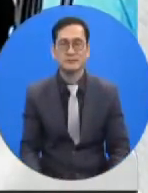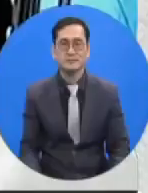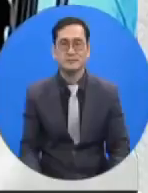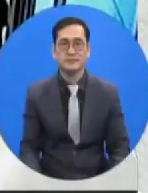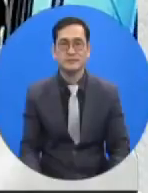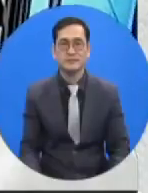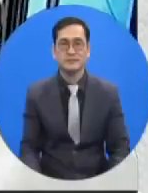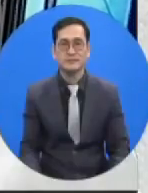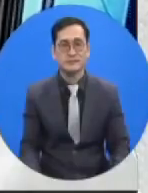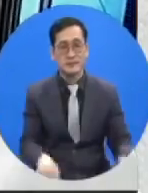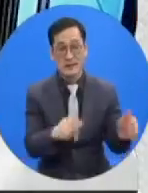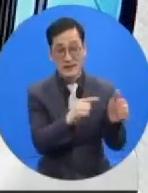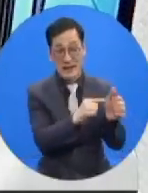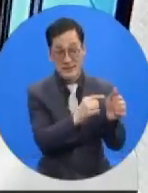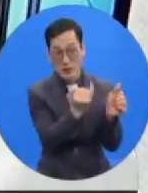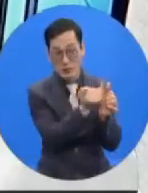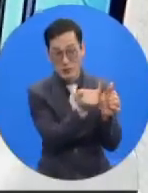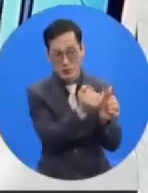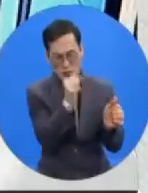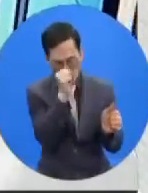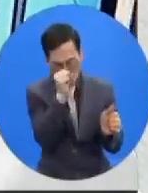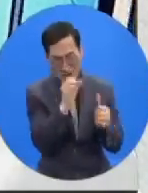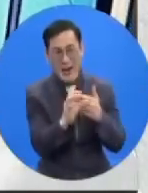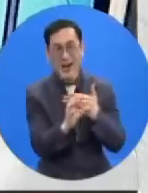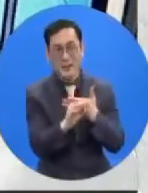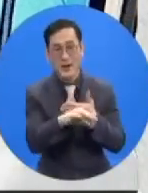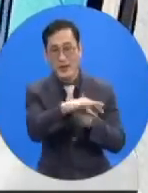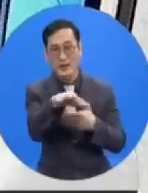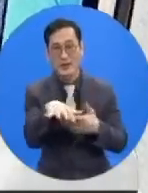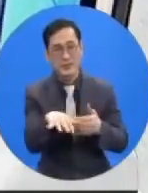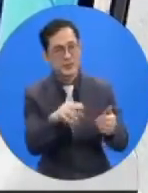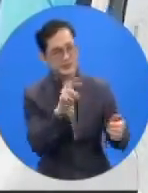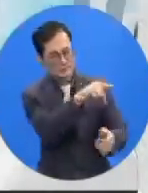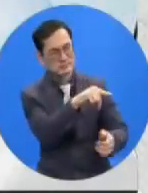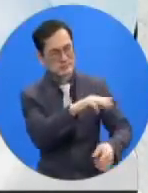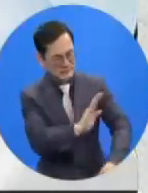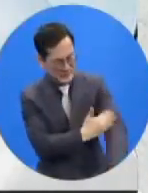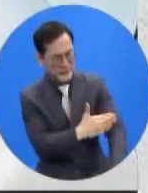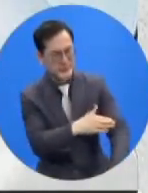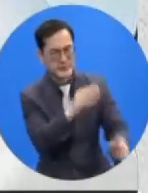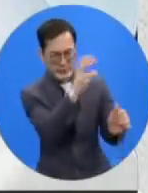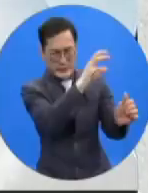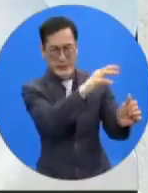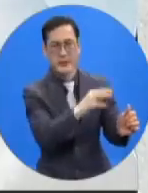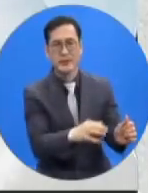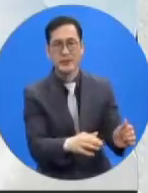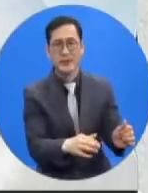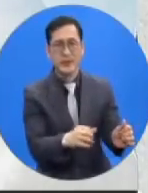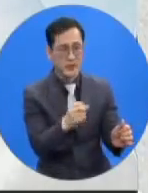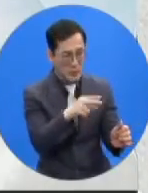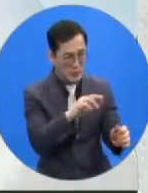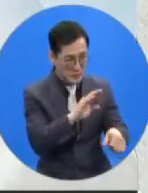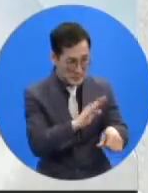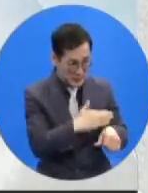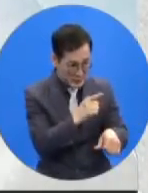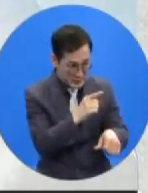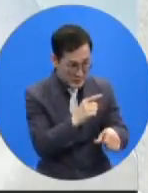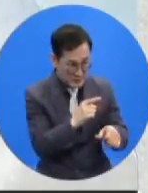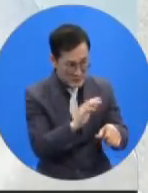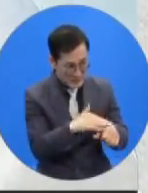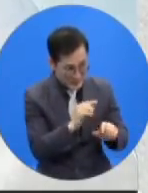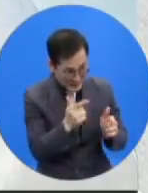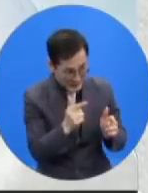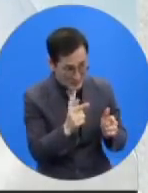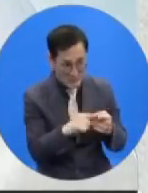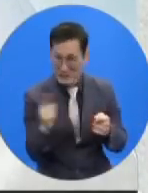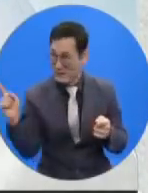그 사람을 위한다면은 잘못한 거는 잘못했다고 얘기하고 그것과 다른 부분에서 괜찮은 것들을 얘기를 하고 또 잘한